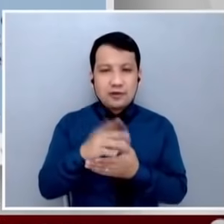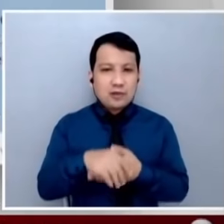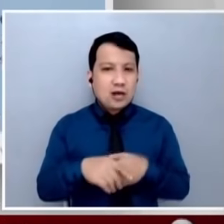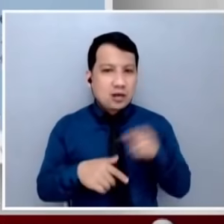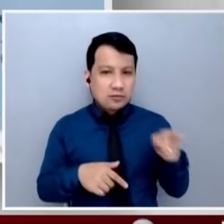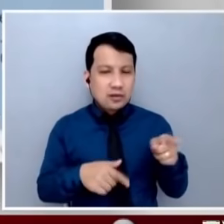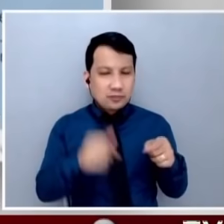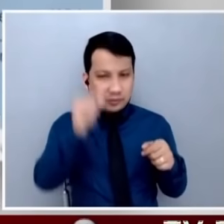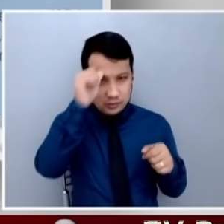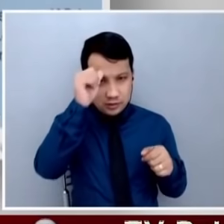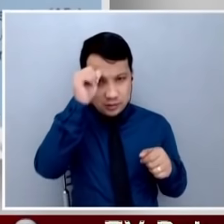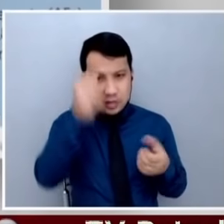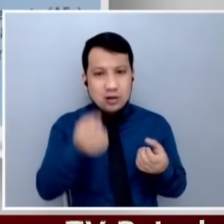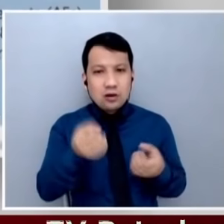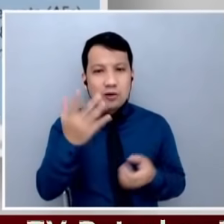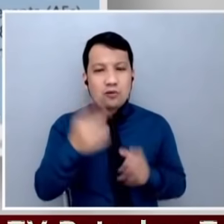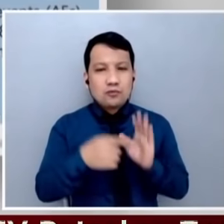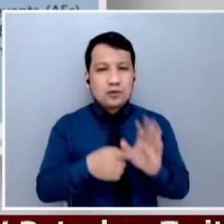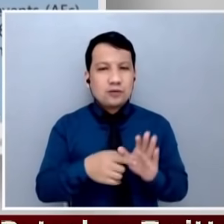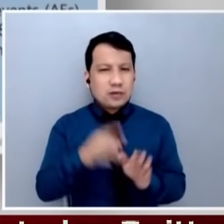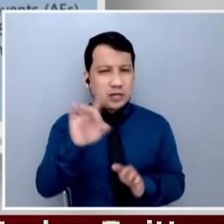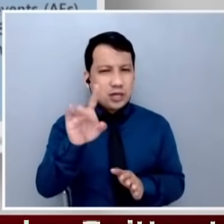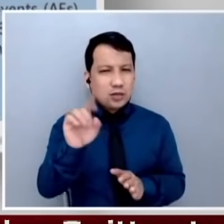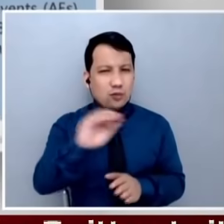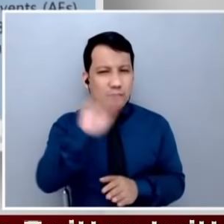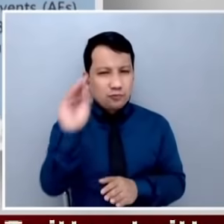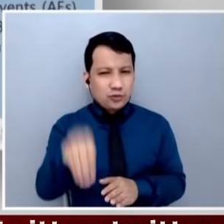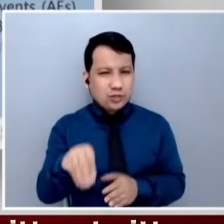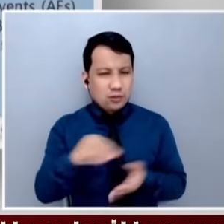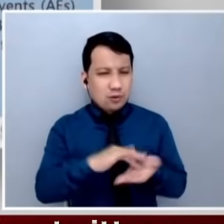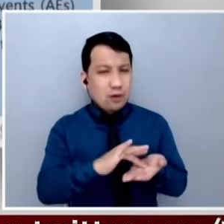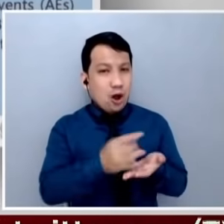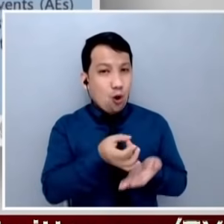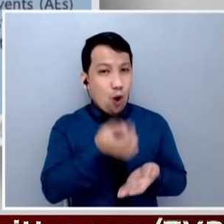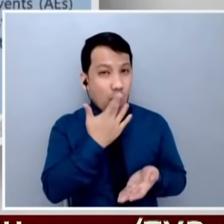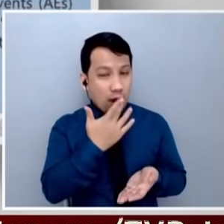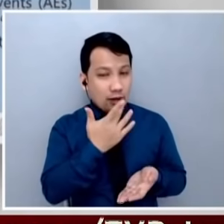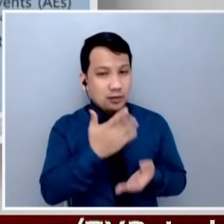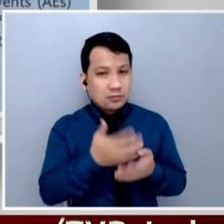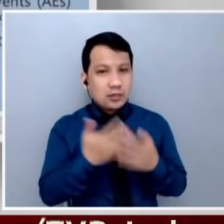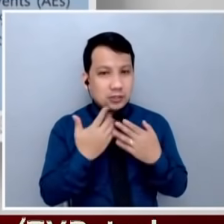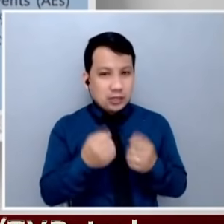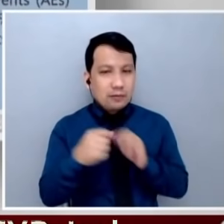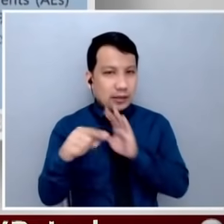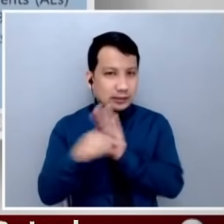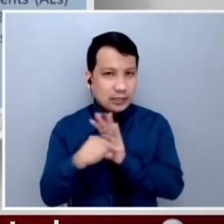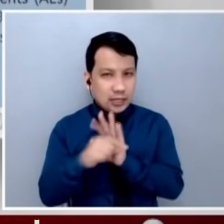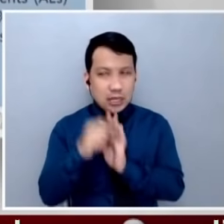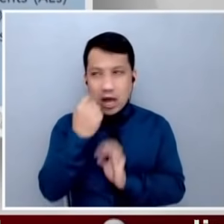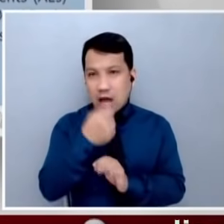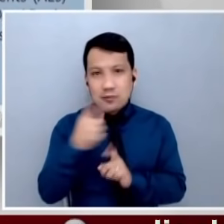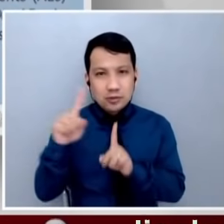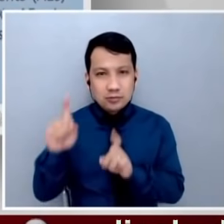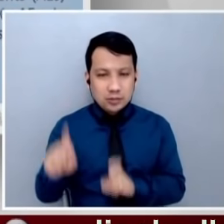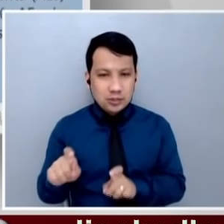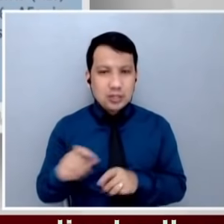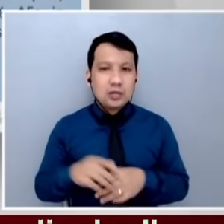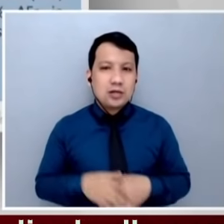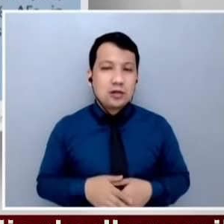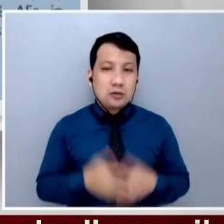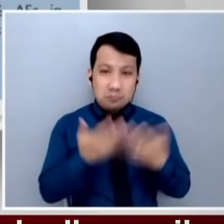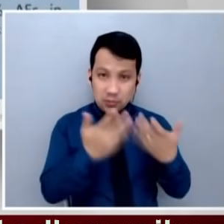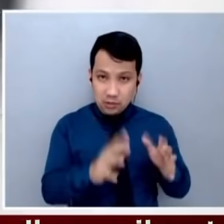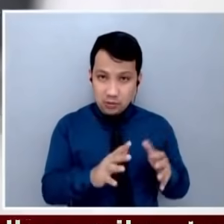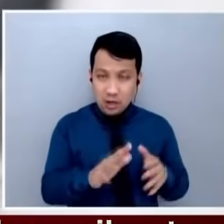India, lumalabas 81% ng uminom ng Molnupiravir ay nagnegatibo sa RT-PCR test makaraan